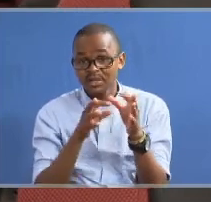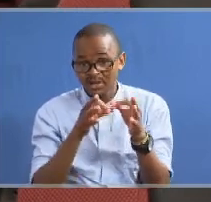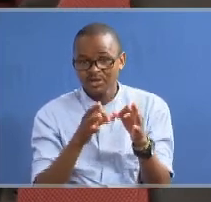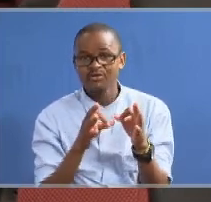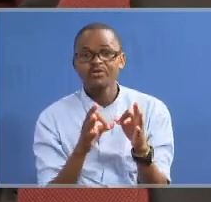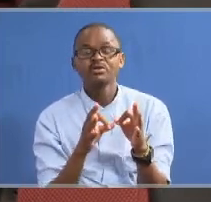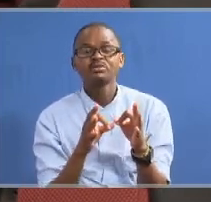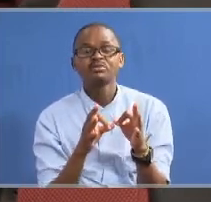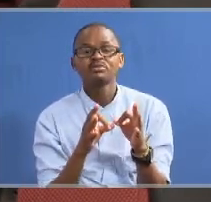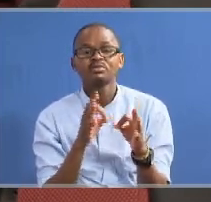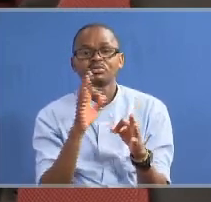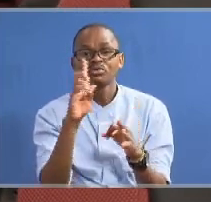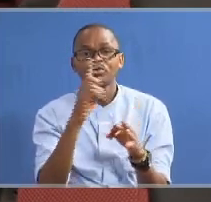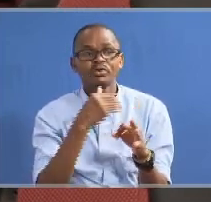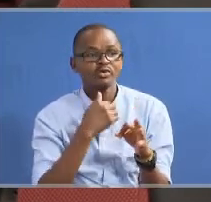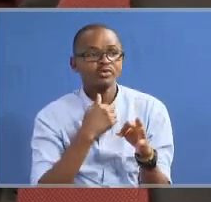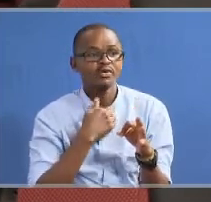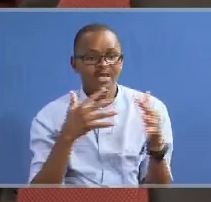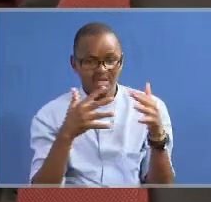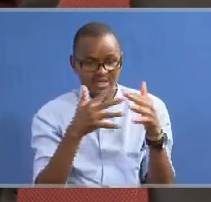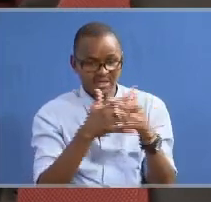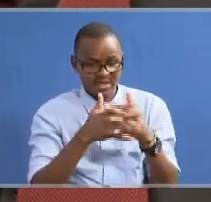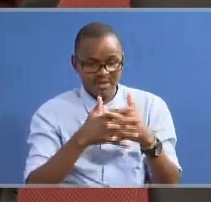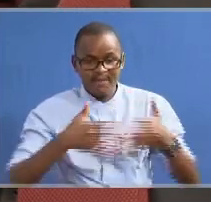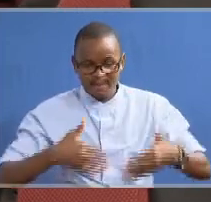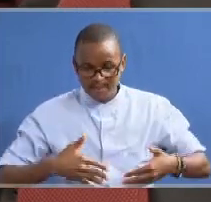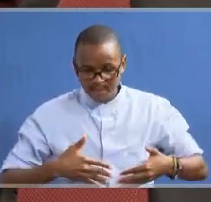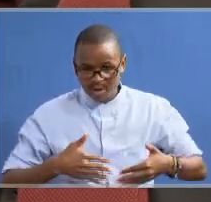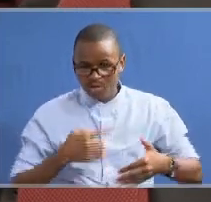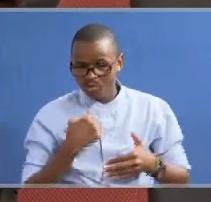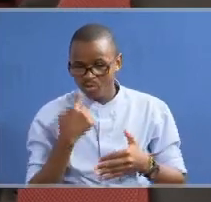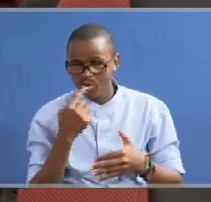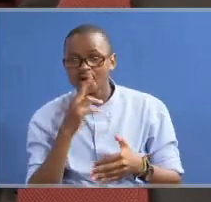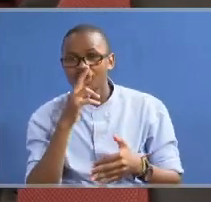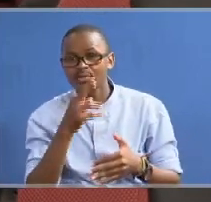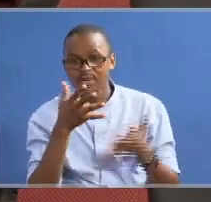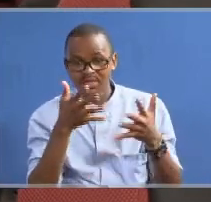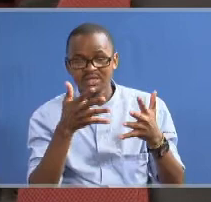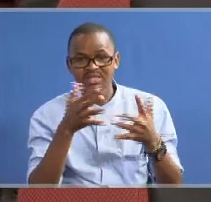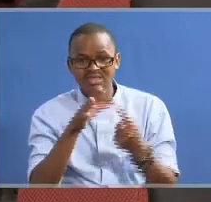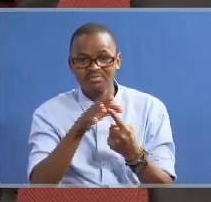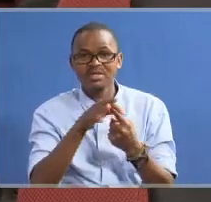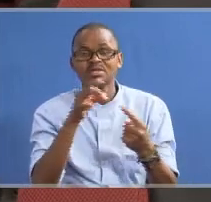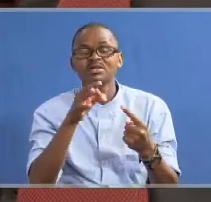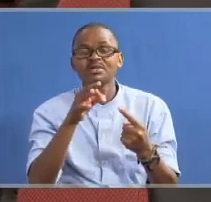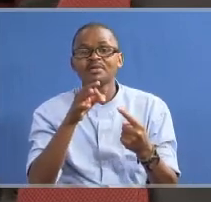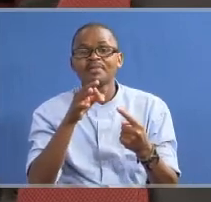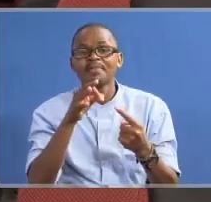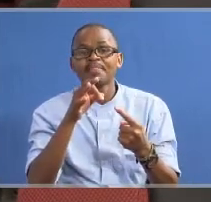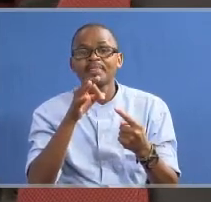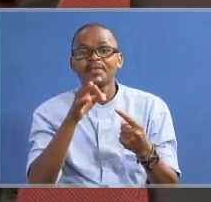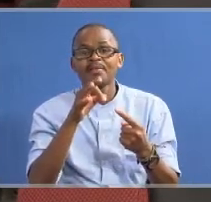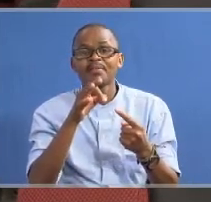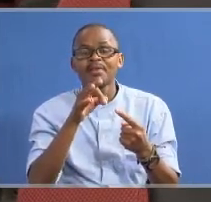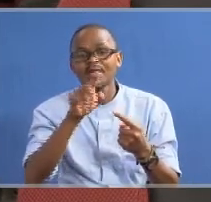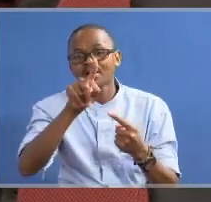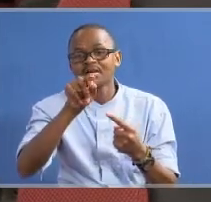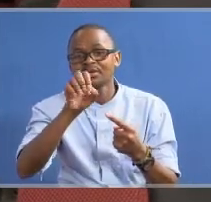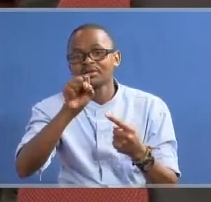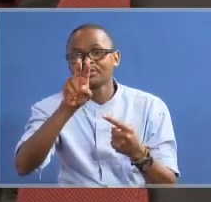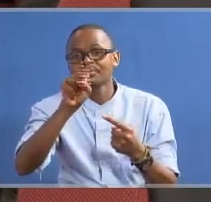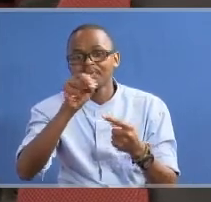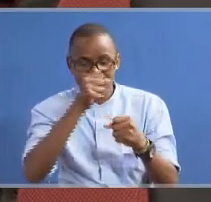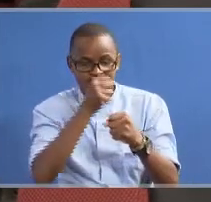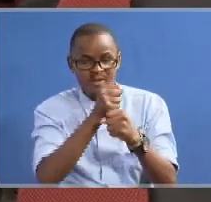effective legislation, where we can also engage young men and women who are in this particular space, and they are techno savvy, so that they